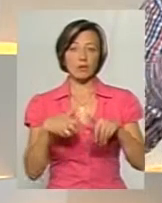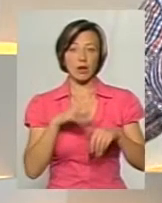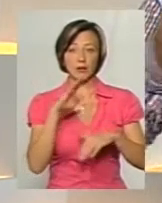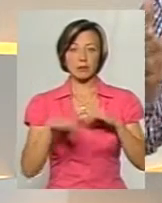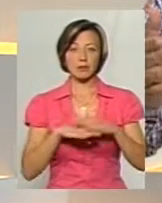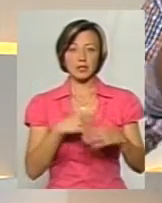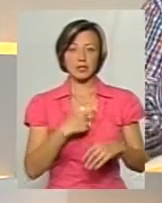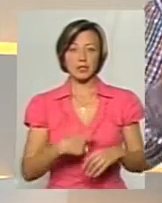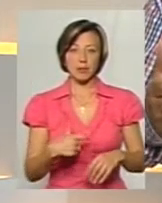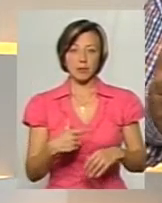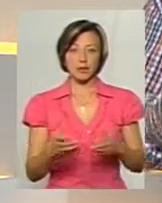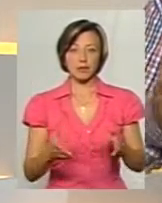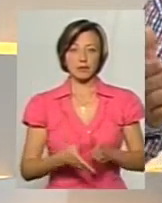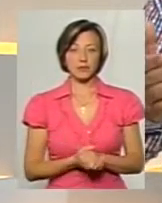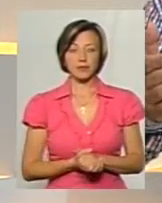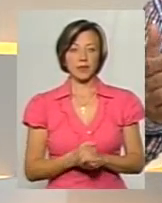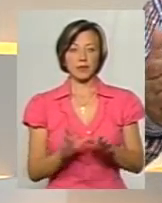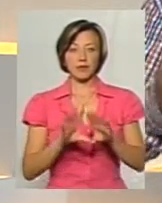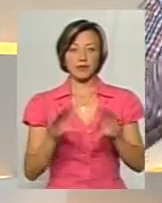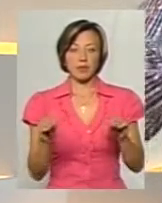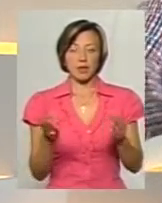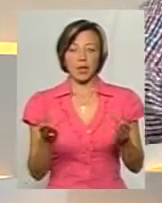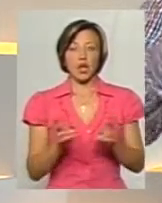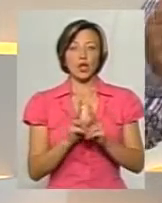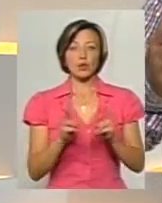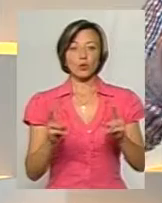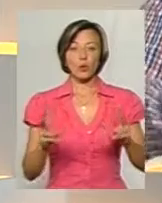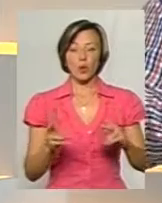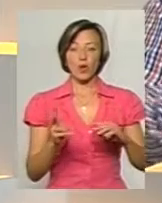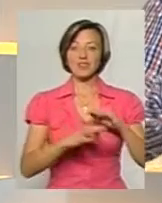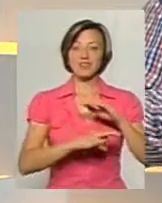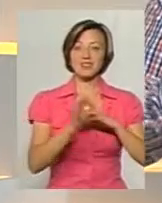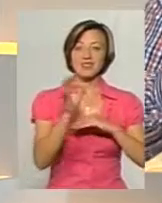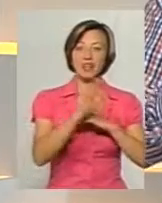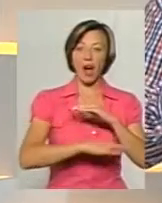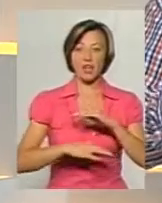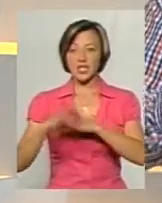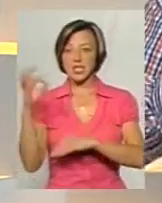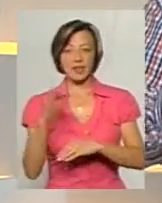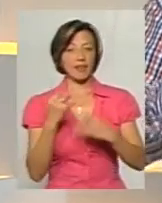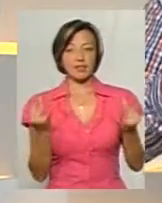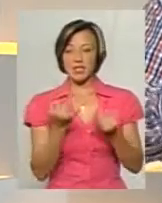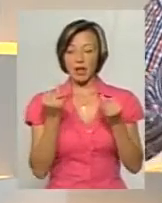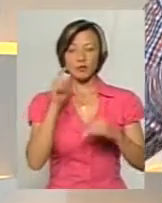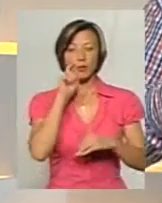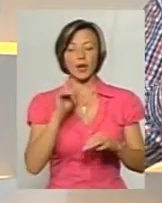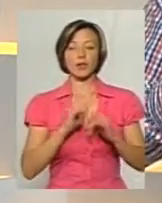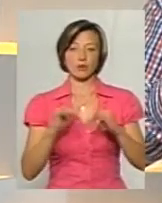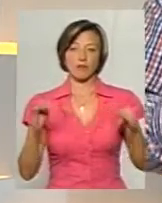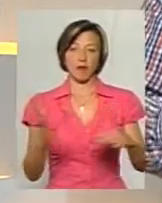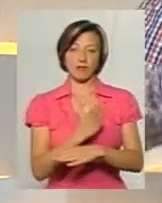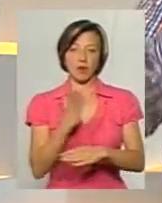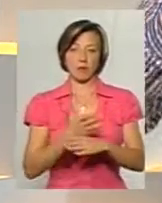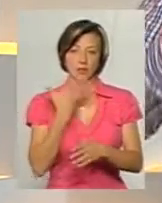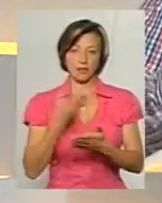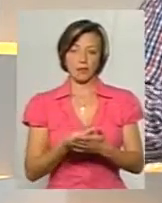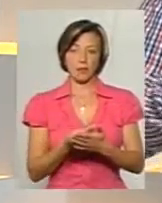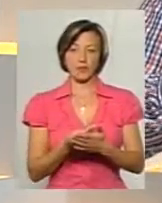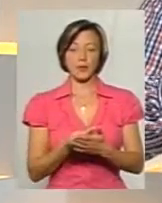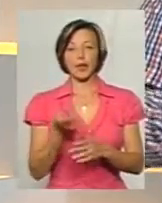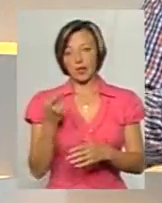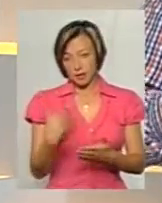себе чи частково, чи повністю. Ось вся історія. І ніхто, ні Захід, ні Схід не зацікавлений в тому, щоб в Україні розвивалося виробництво. Тому